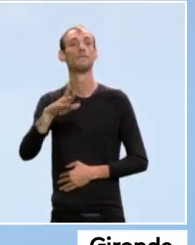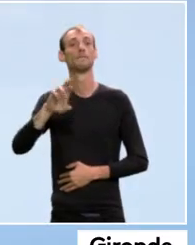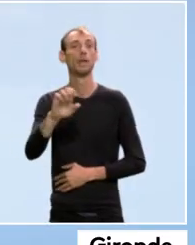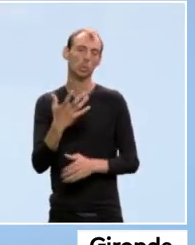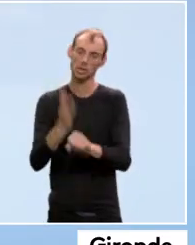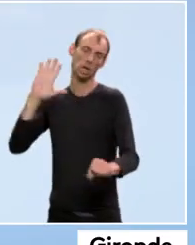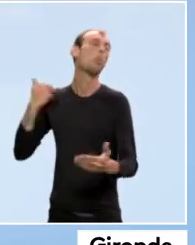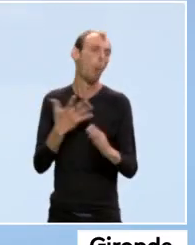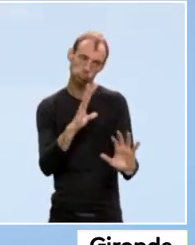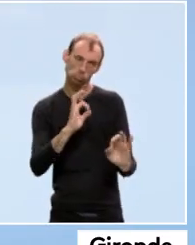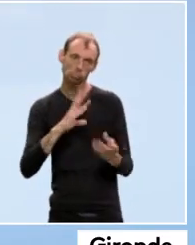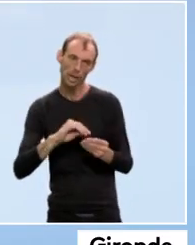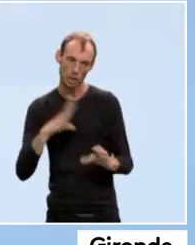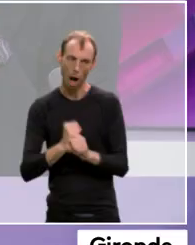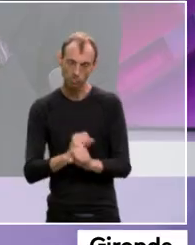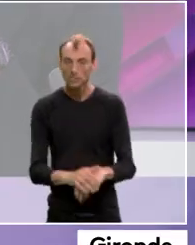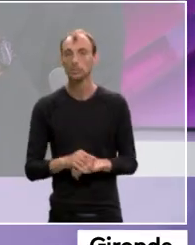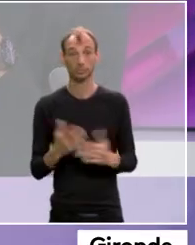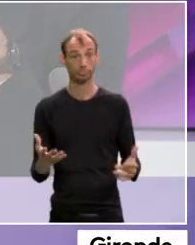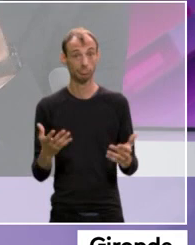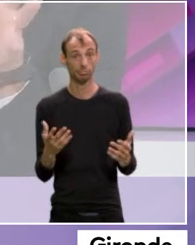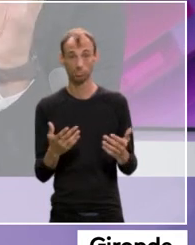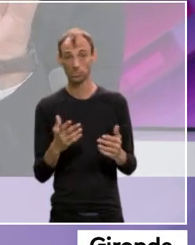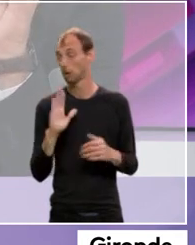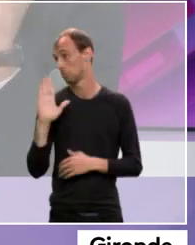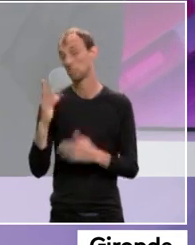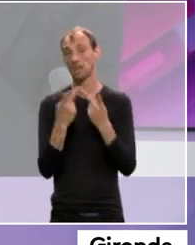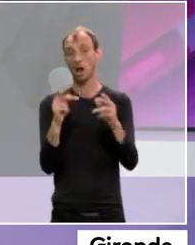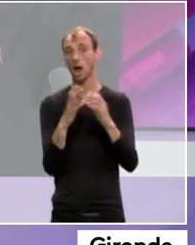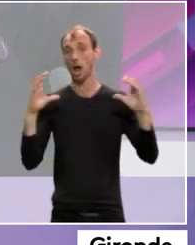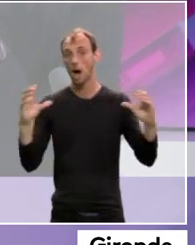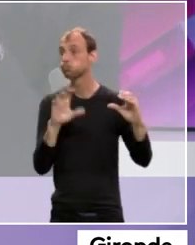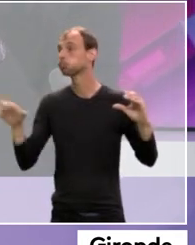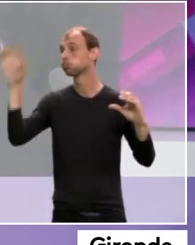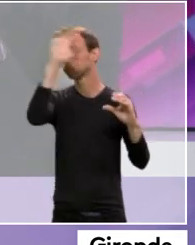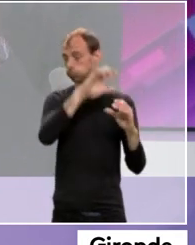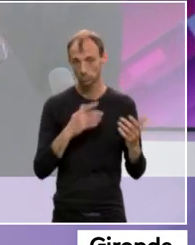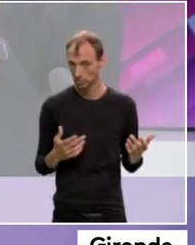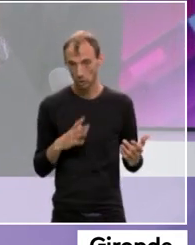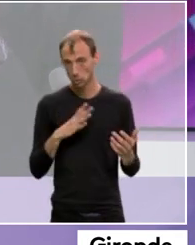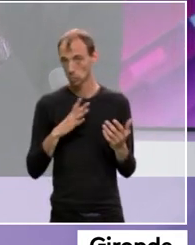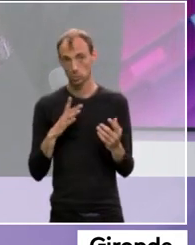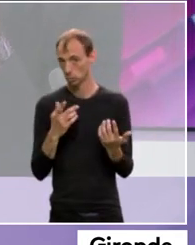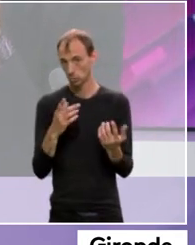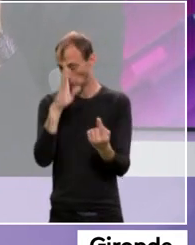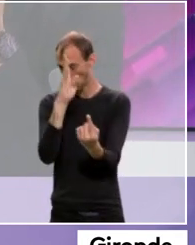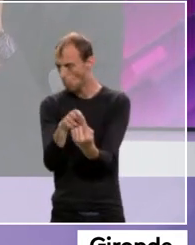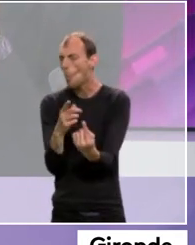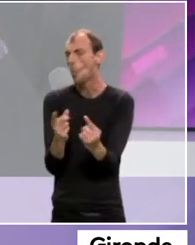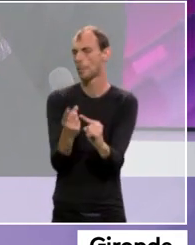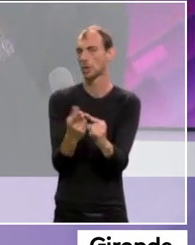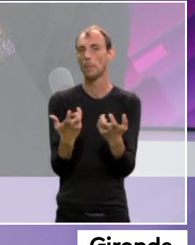qui est vraiment confrontée aux multiples défis des métropoles quelques-uns qui sont importants notamment